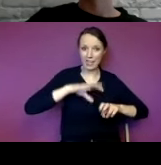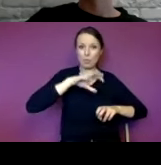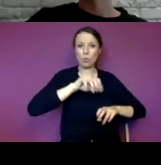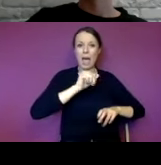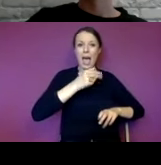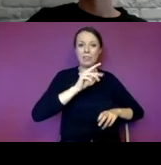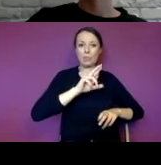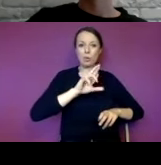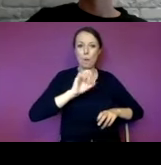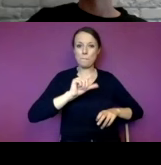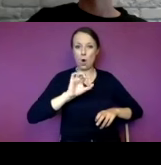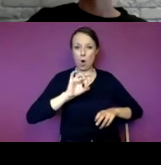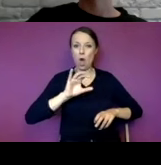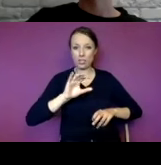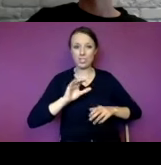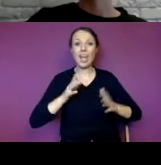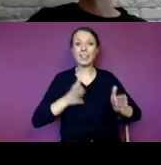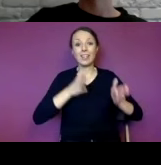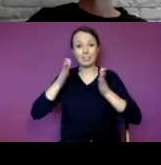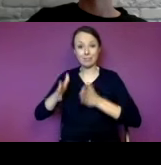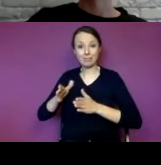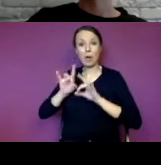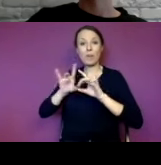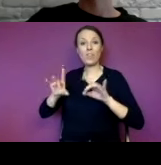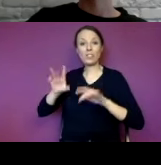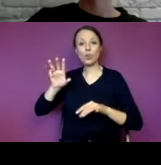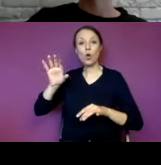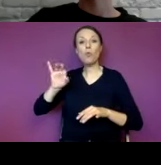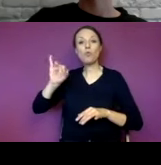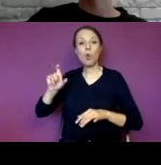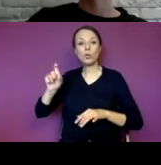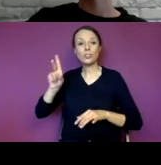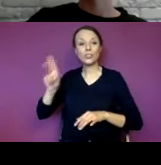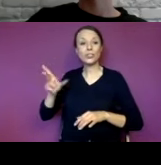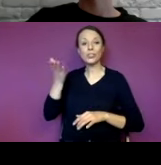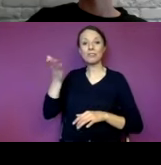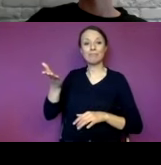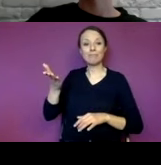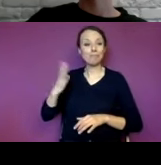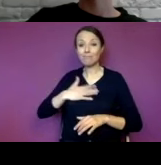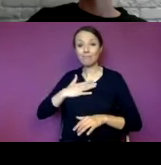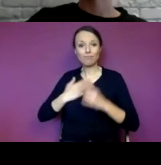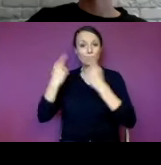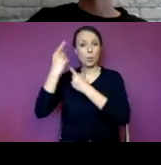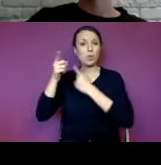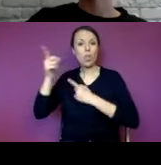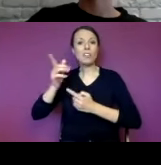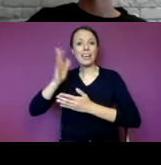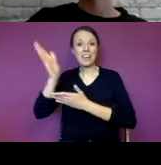spytali pana profesora Wójcika, jak z jego perspektywy, czyli z perspektywy geografa definiuje